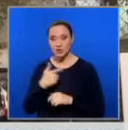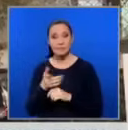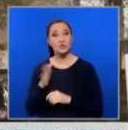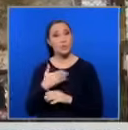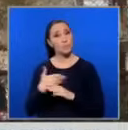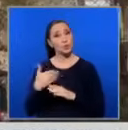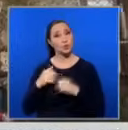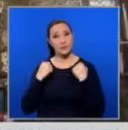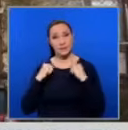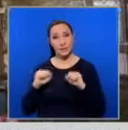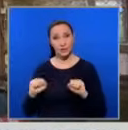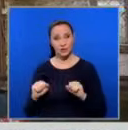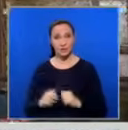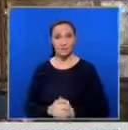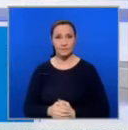продължат със стачните действия.